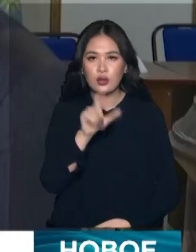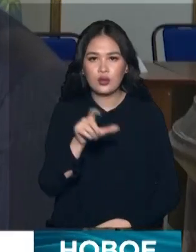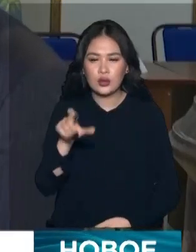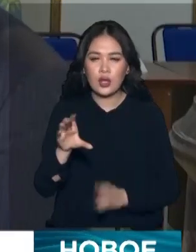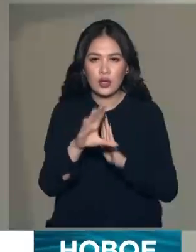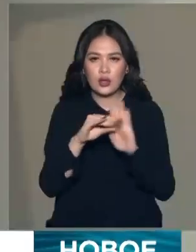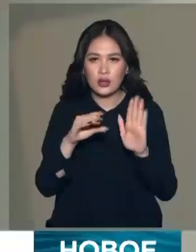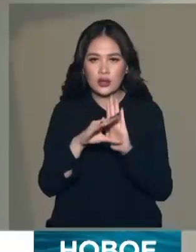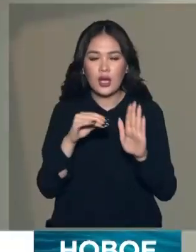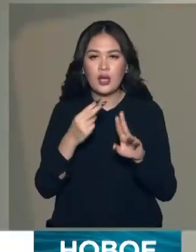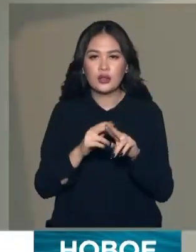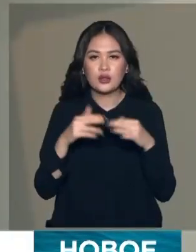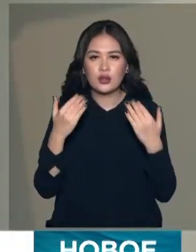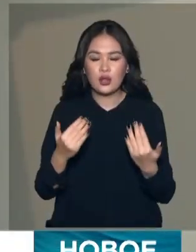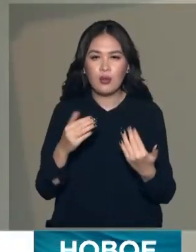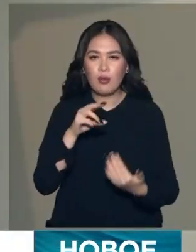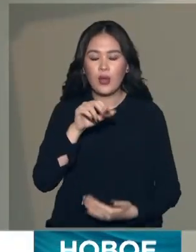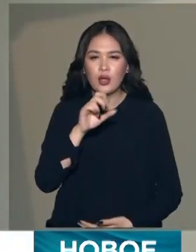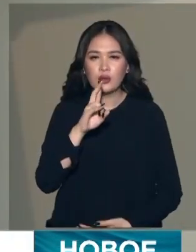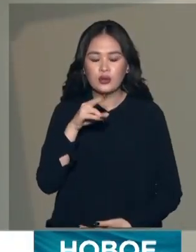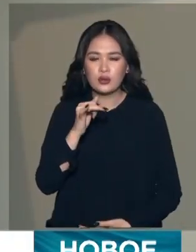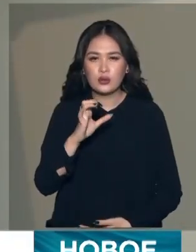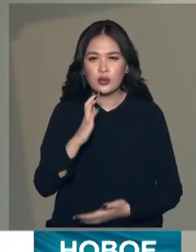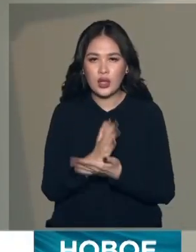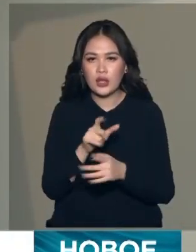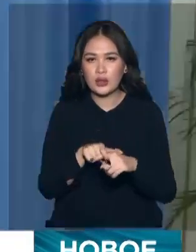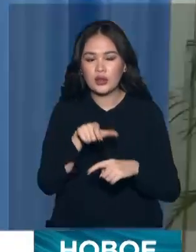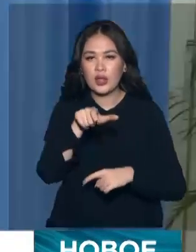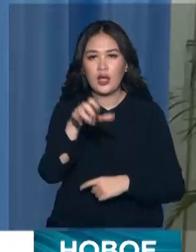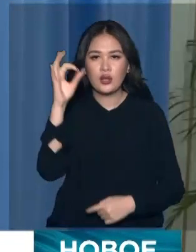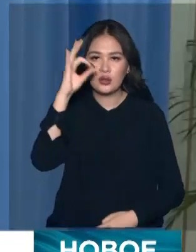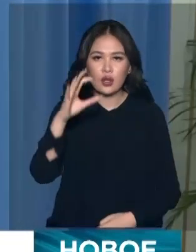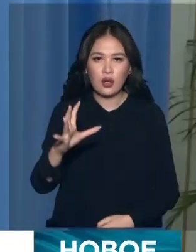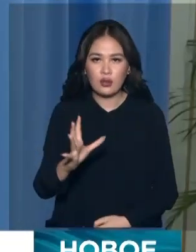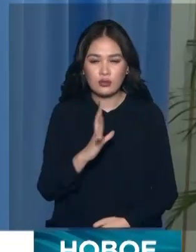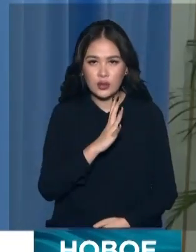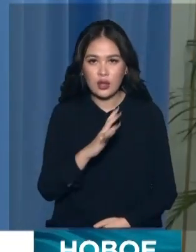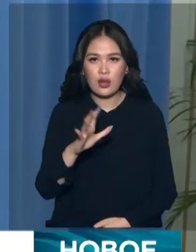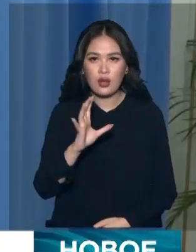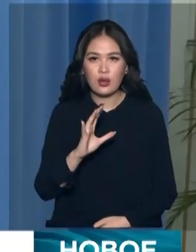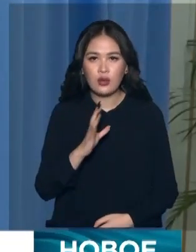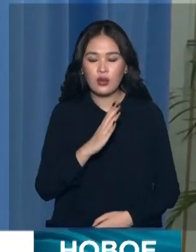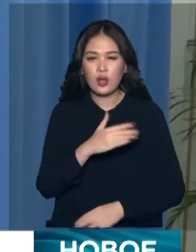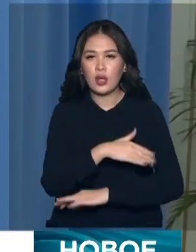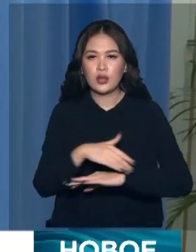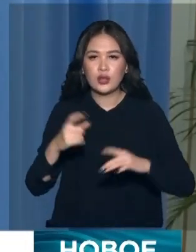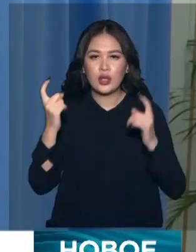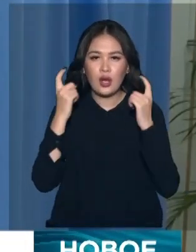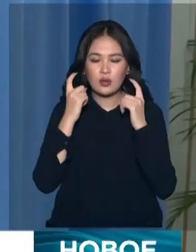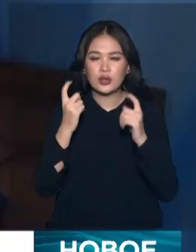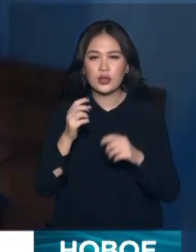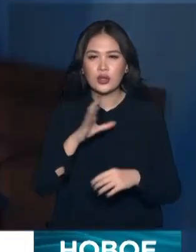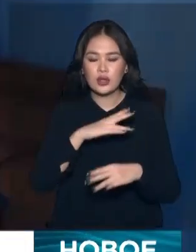люди с инвалидностью. У нас есть пандусы, тактильные дорожки. Кроме того, там они оборудованы специальными уголками, где есть наушники,